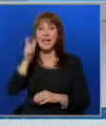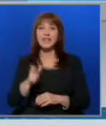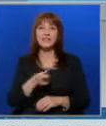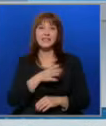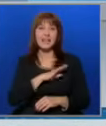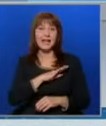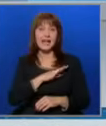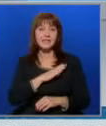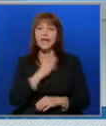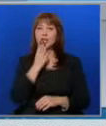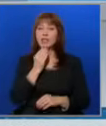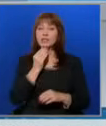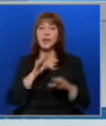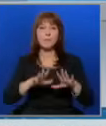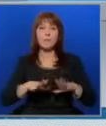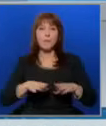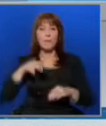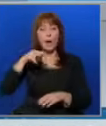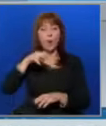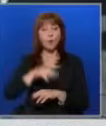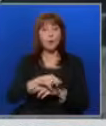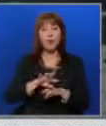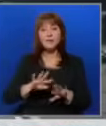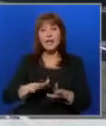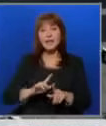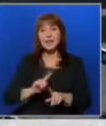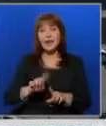че Израел поема контрола за неопределено време.